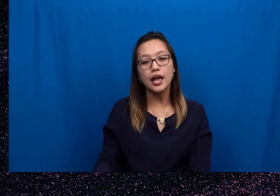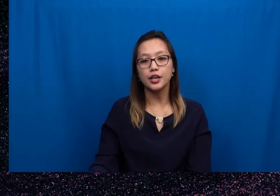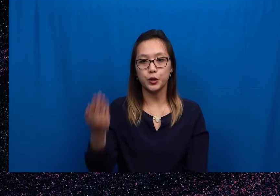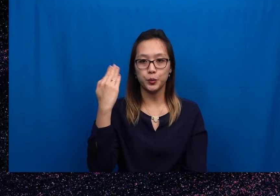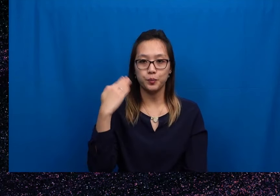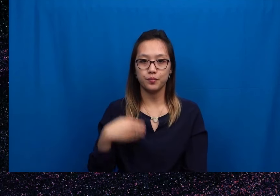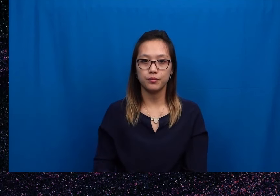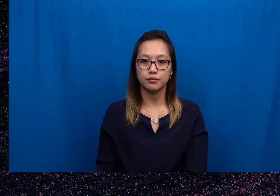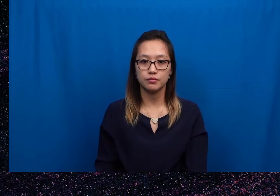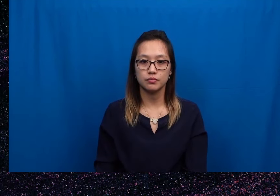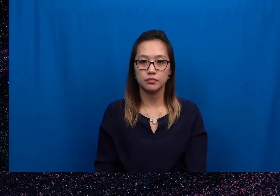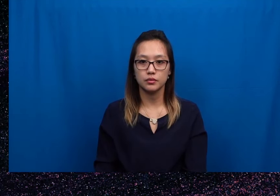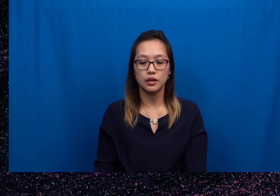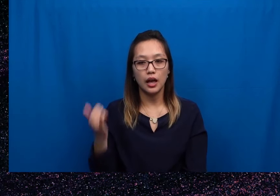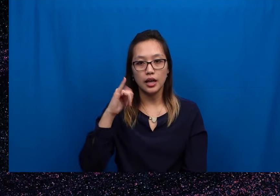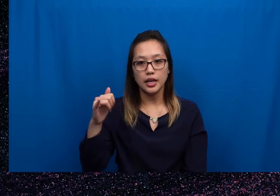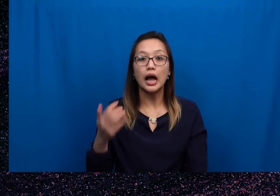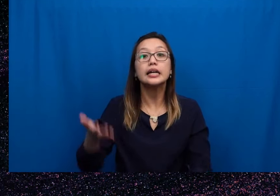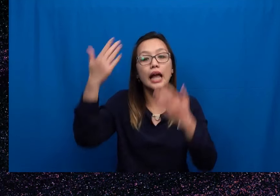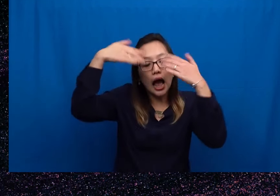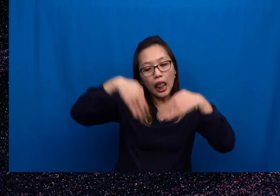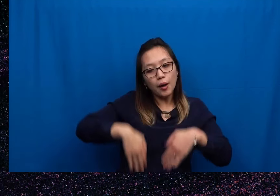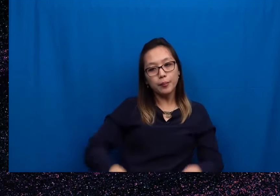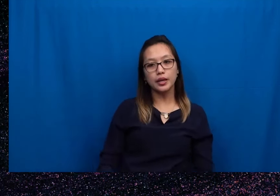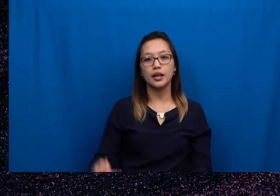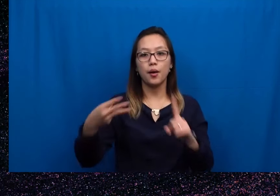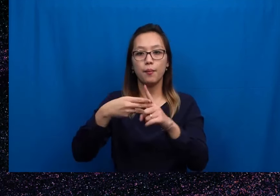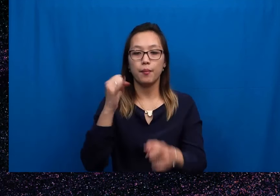oleh Bill dan Gloria Gaither.